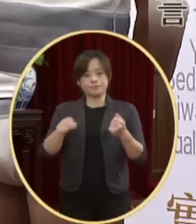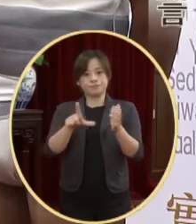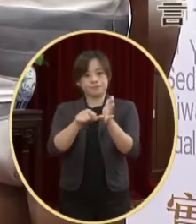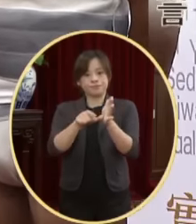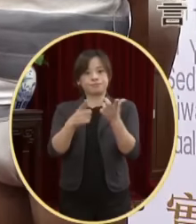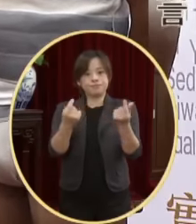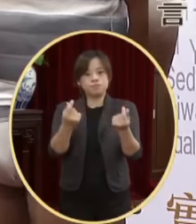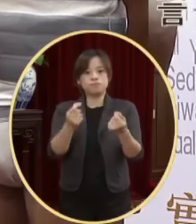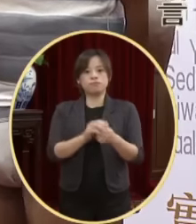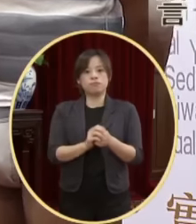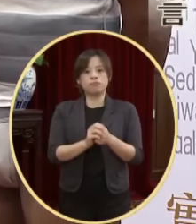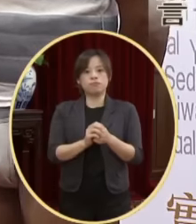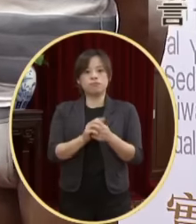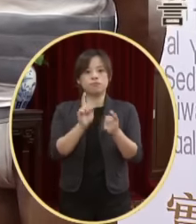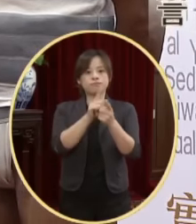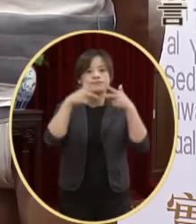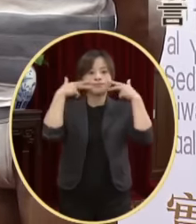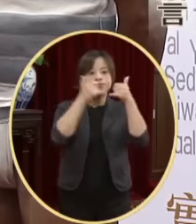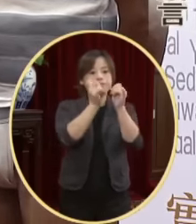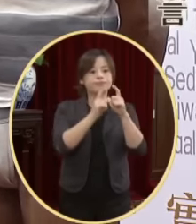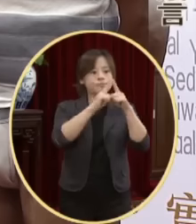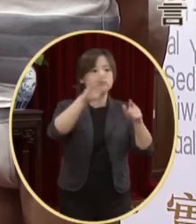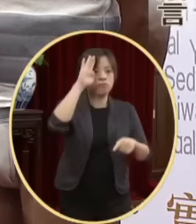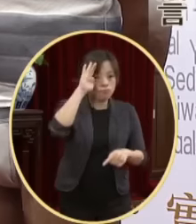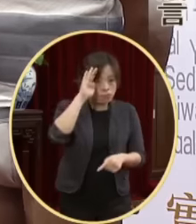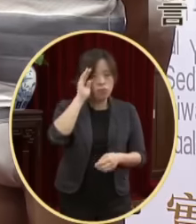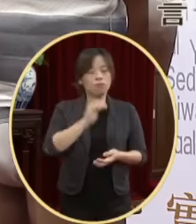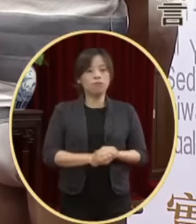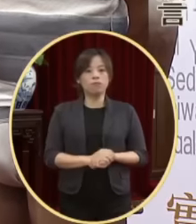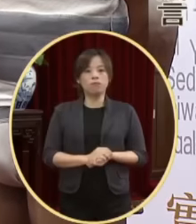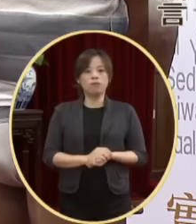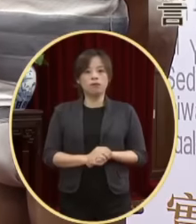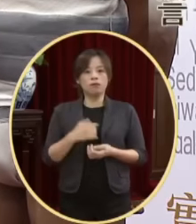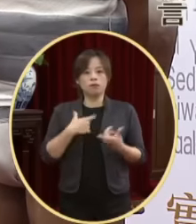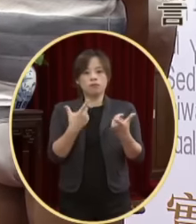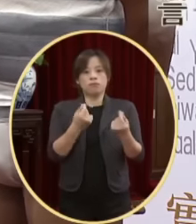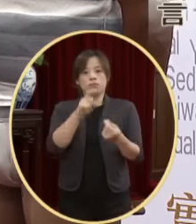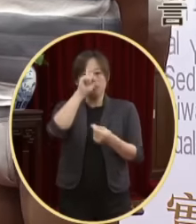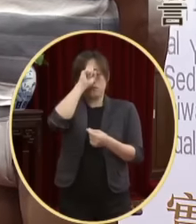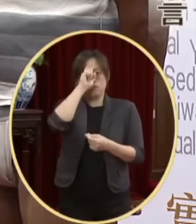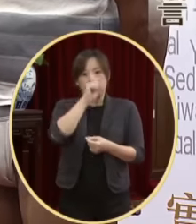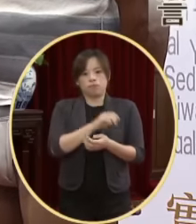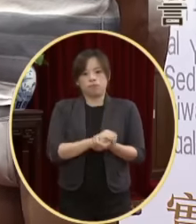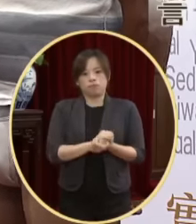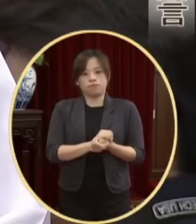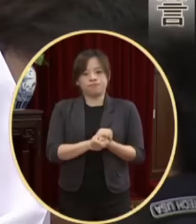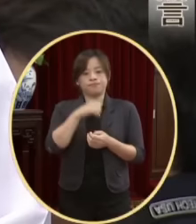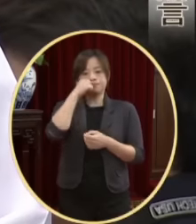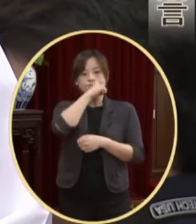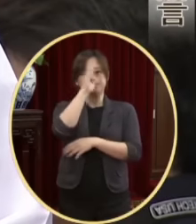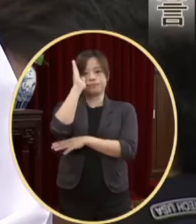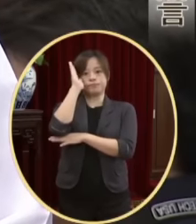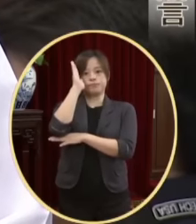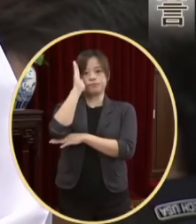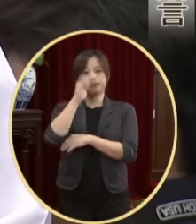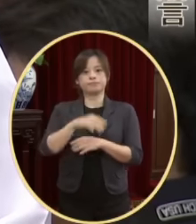间跟原住民族道歉。我也希望台湾政